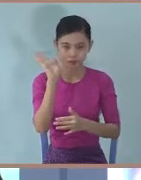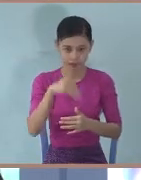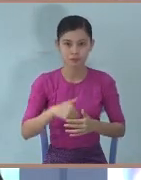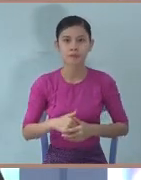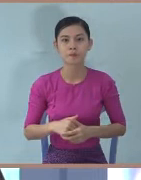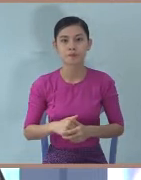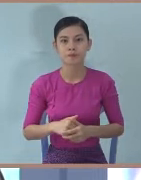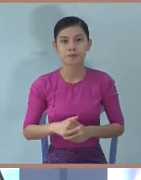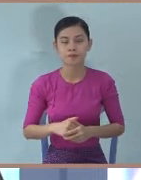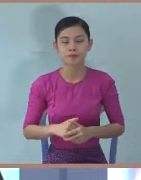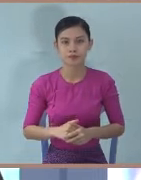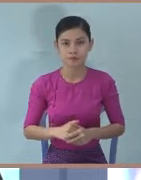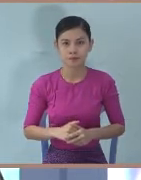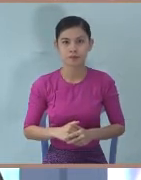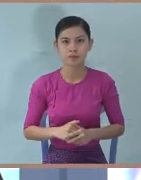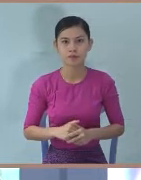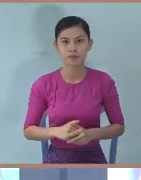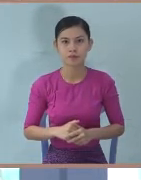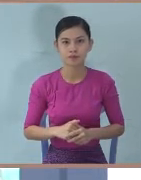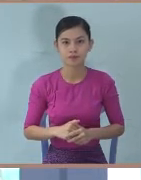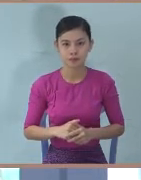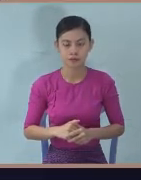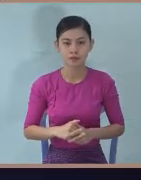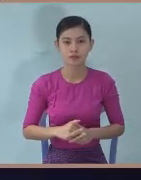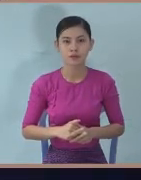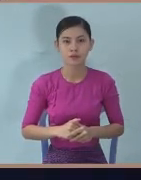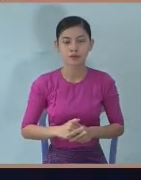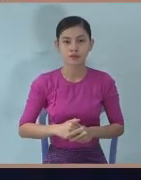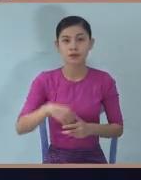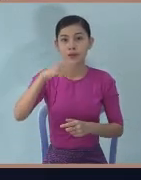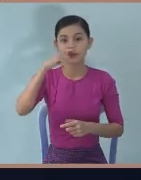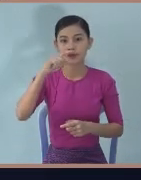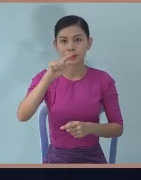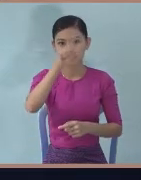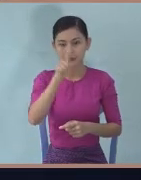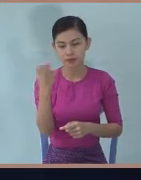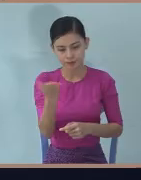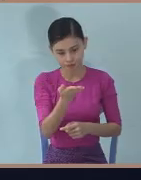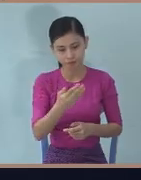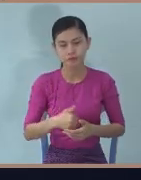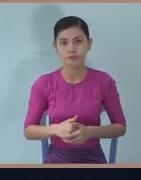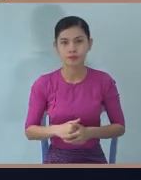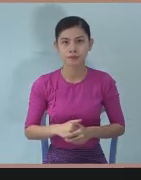ယ်တွေရဲ့မေးမြန်းမှုကိုပြန်လည်စတင်မှာဖြစ်ပါတယ်ရှင်။ဟုတ်ကဲ့ပါ။နော်နော်မိုင်းမေးလို့ရ